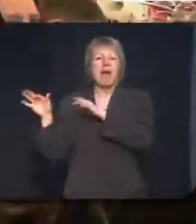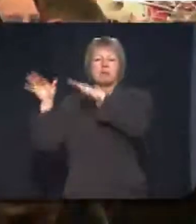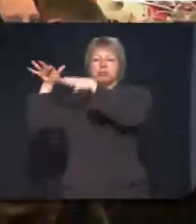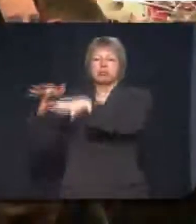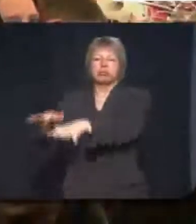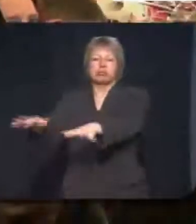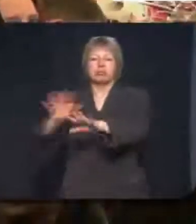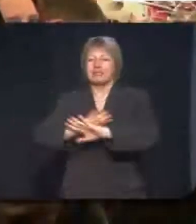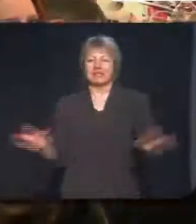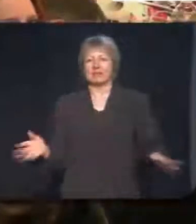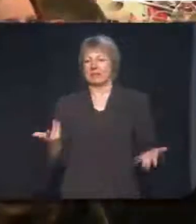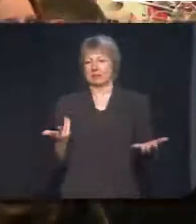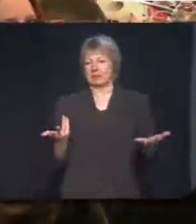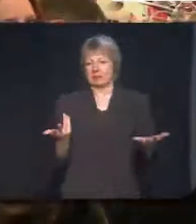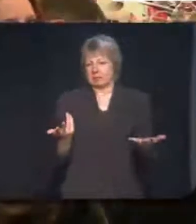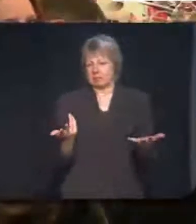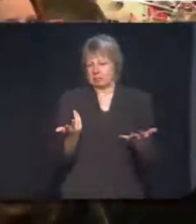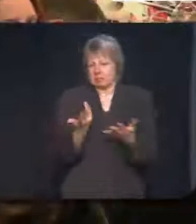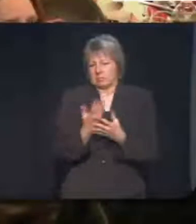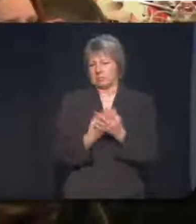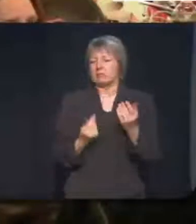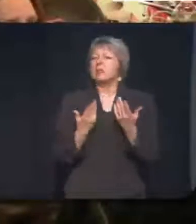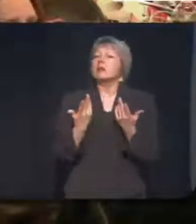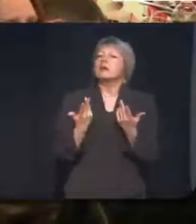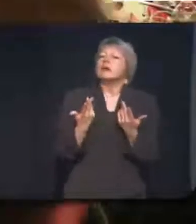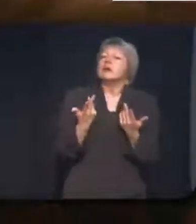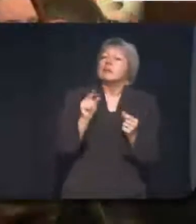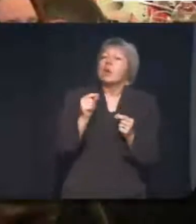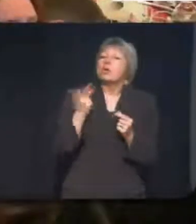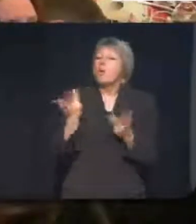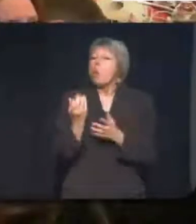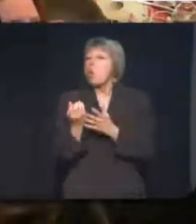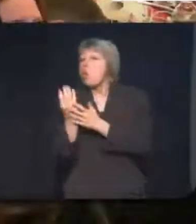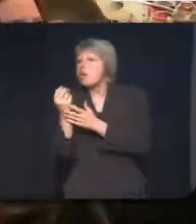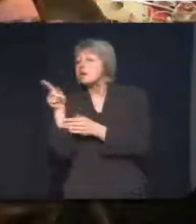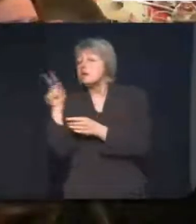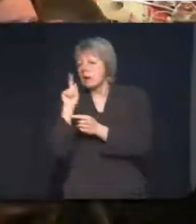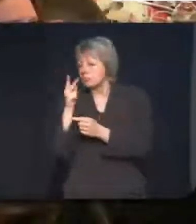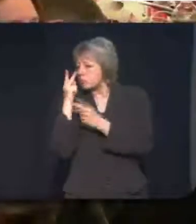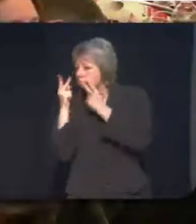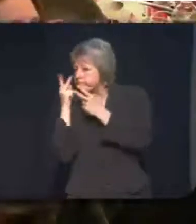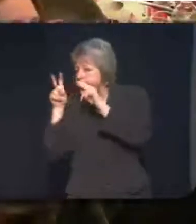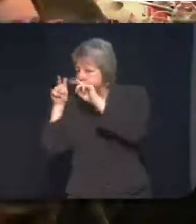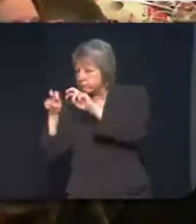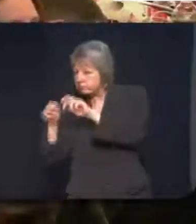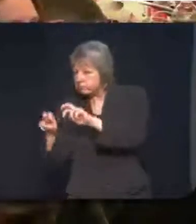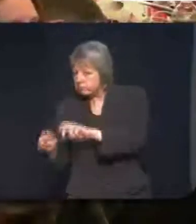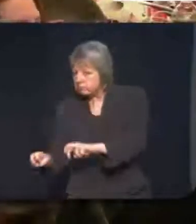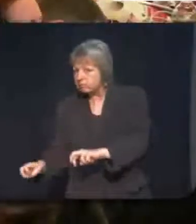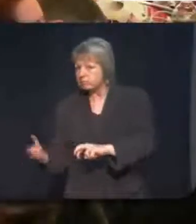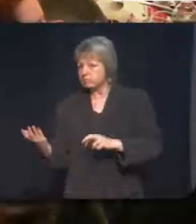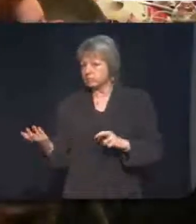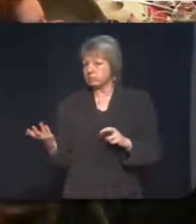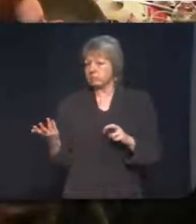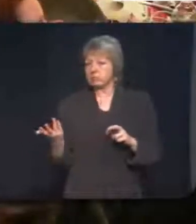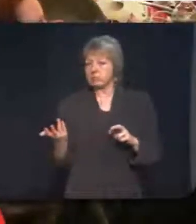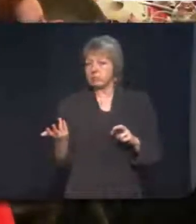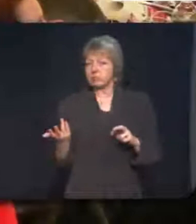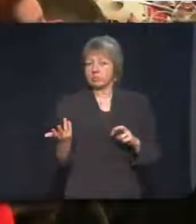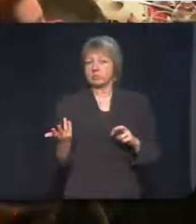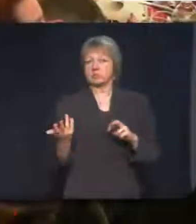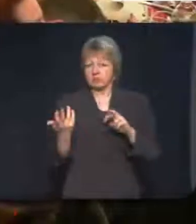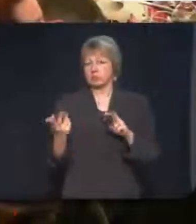wir müssen die Ursachen angreifen und das verwässern wir wenn wir hier sagen ja wir gehen ja einer